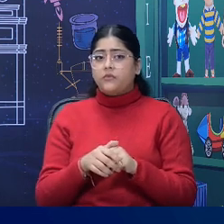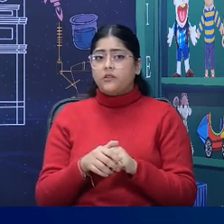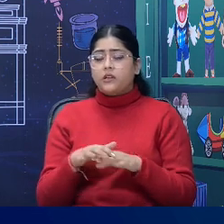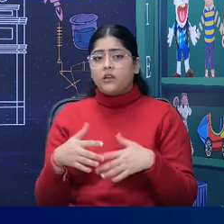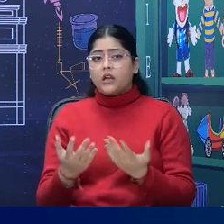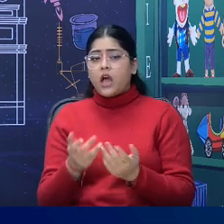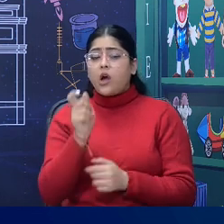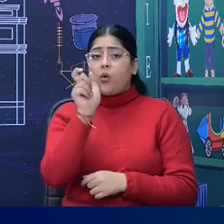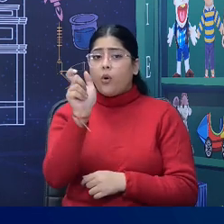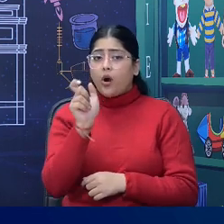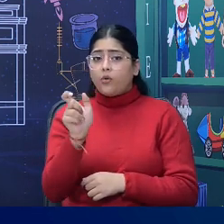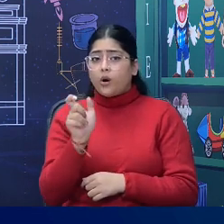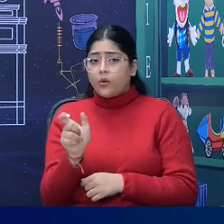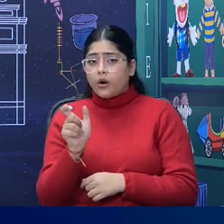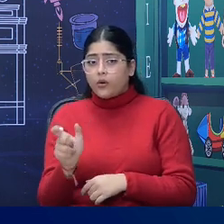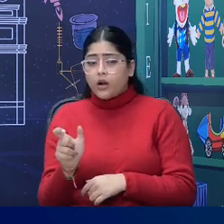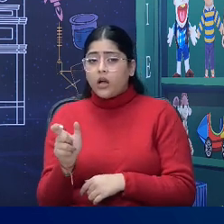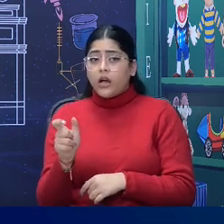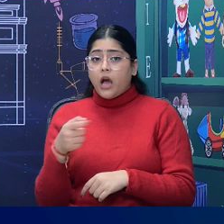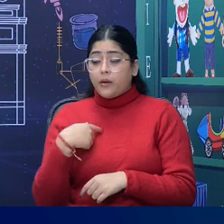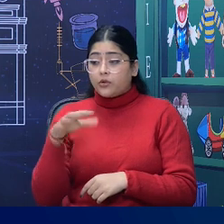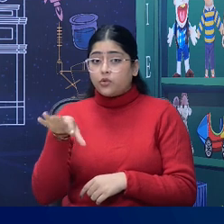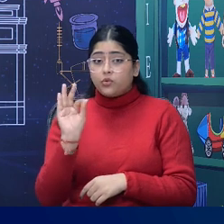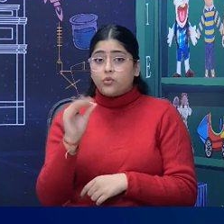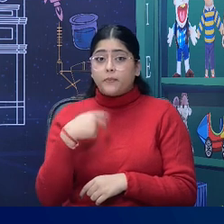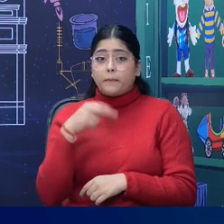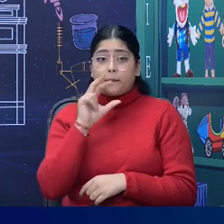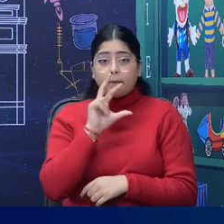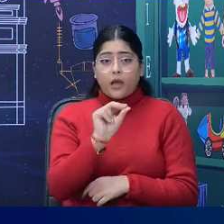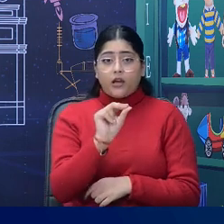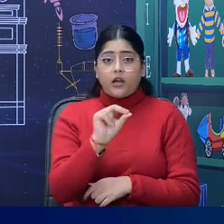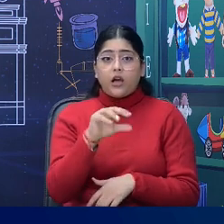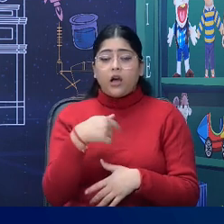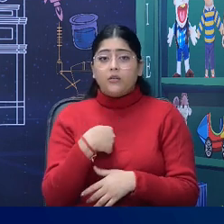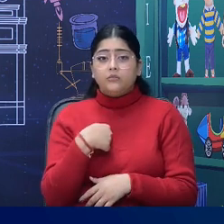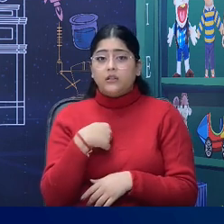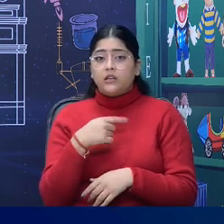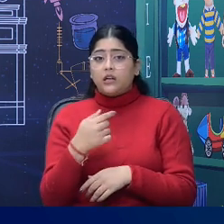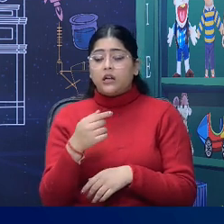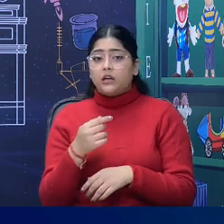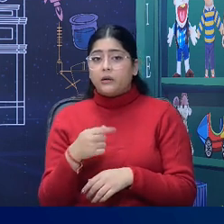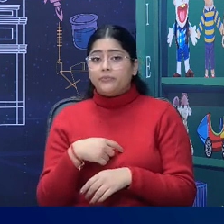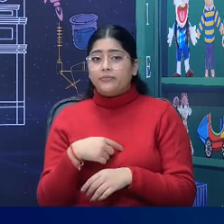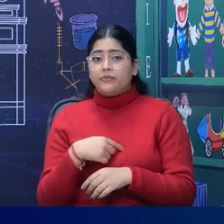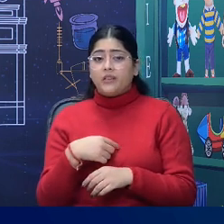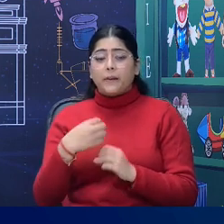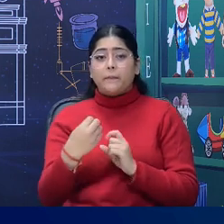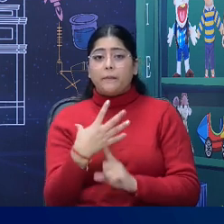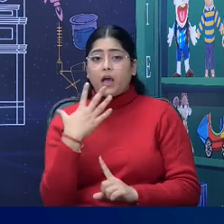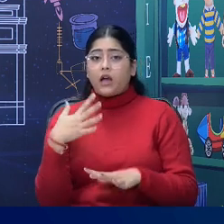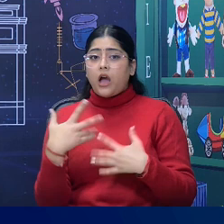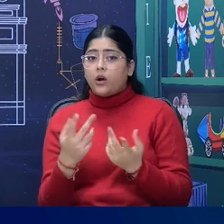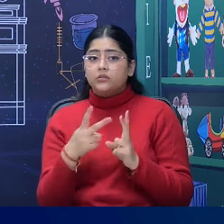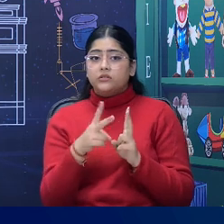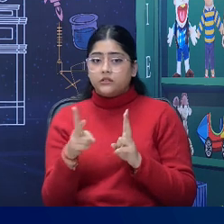कौन सा शब्द कब और कैसे प्रभाव पैदा करेगा बखूबी जानते हैं तो मैम इसको आगे बढ़ाने से पहले मैं आपको